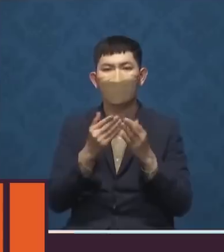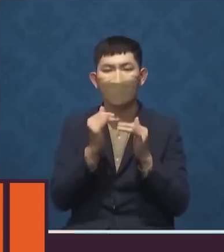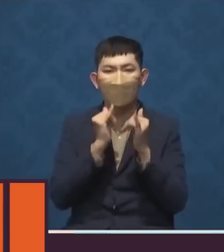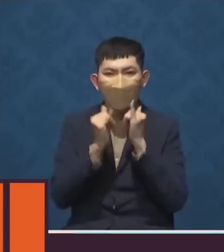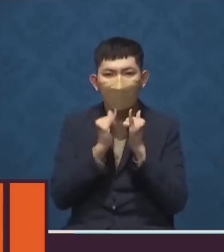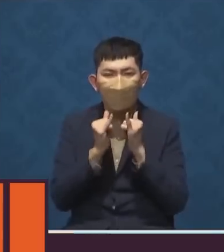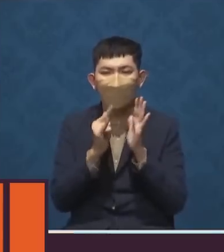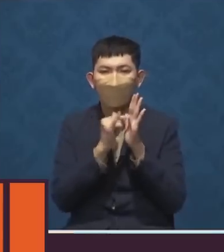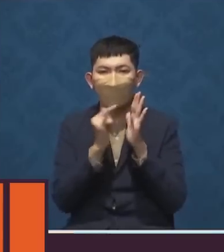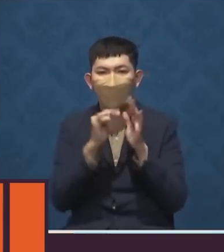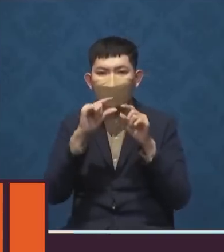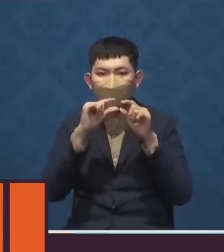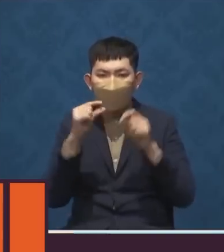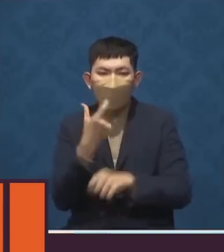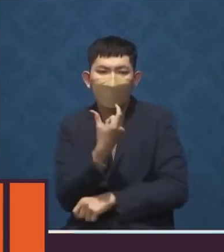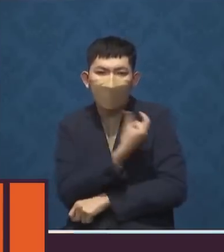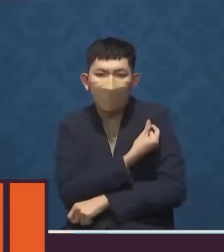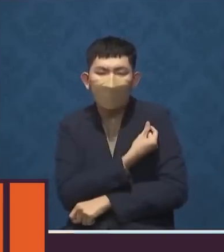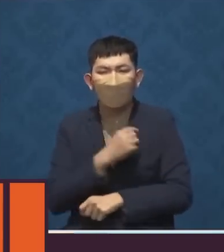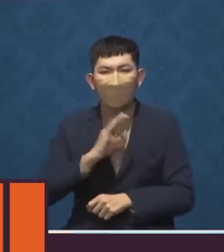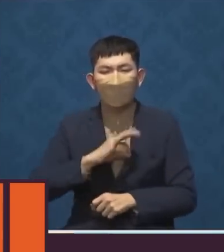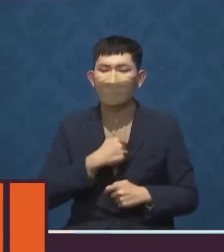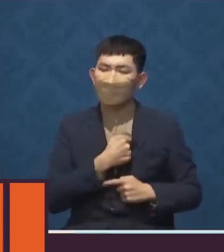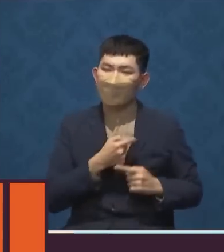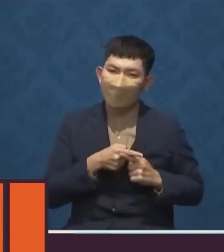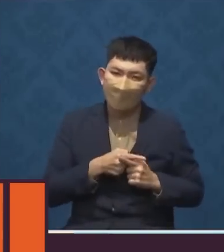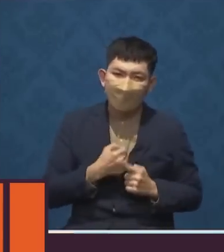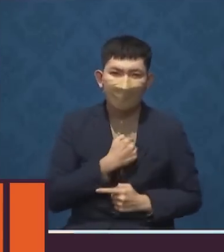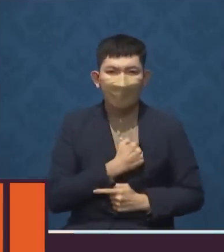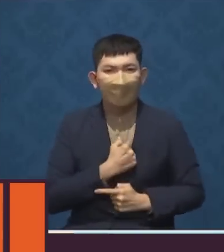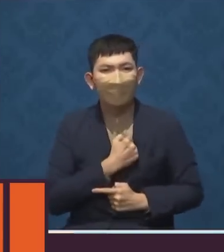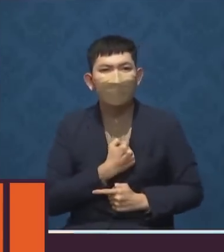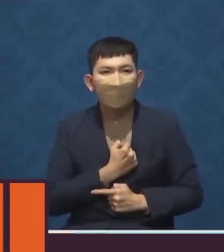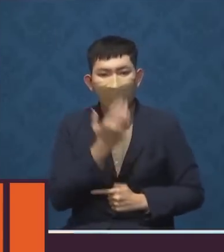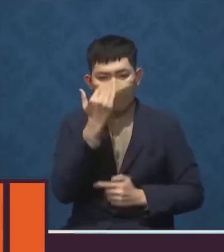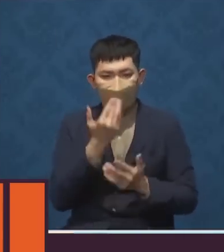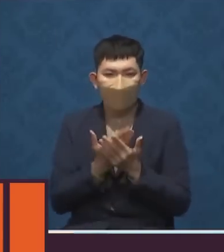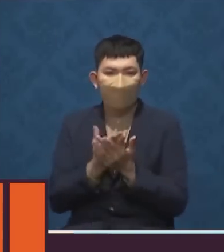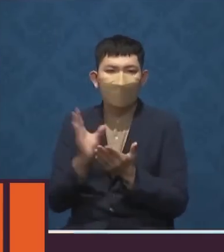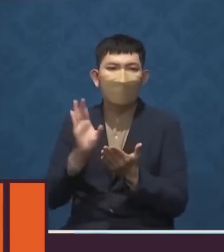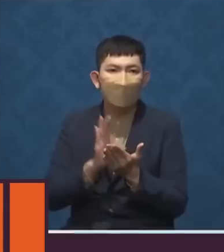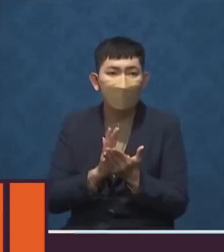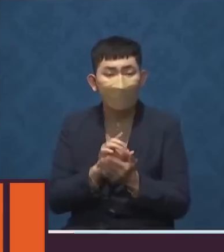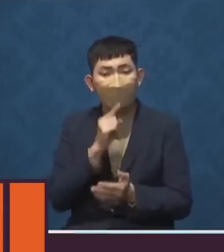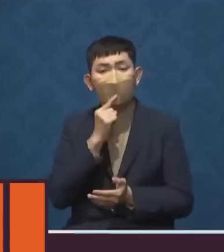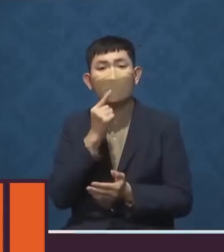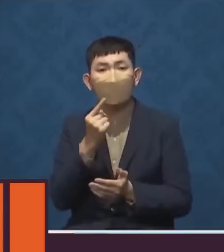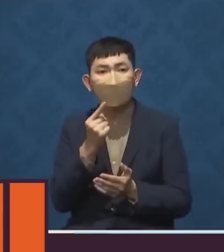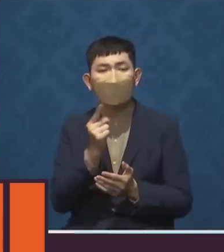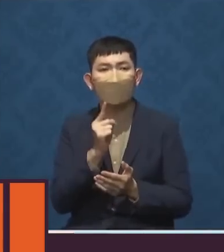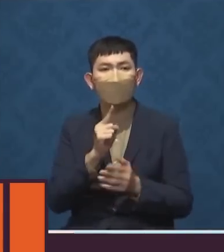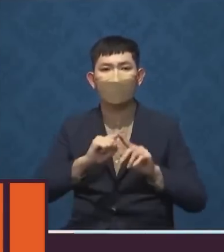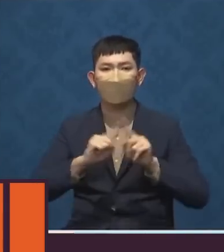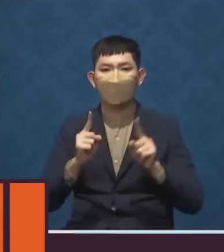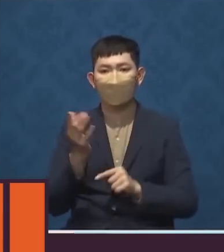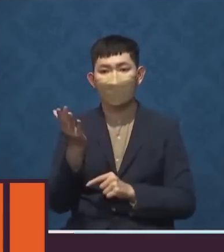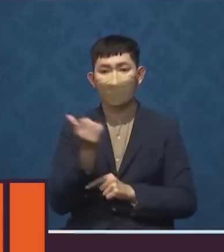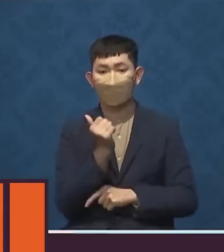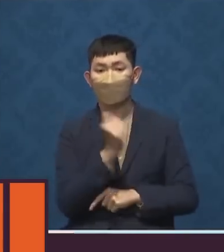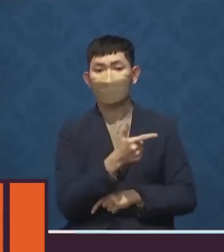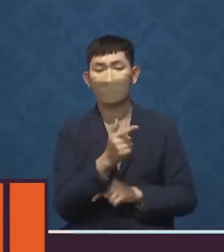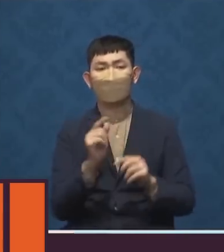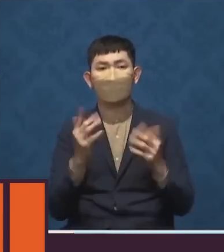ฉีด Vashcine่ ต่าง 60NIมจะเจ็บใจไครัที่เก็ประมาณใส่วี้กลายเป็นตัวประการณที่มาเขียนไว้แต่ไม่เอาไปใช้ใท